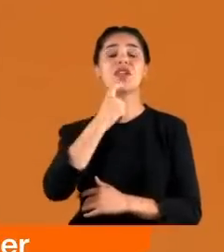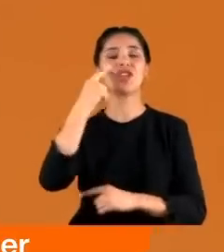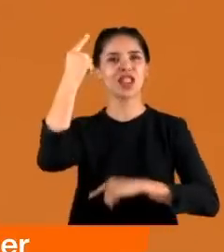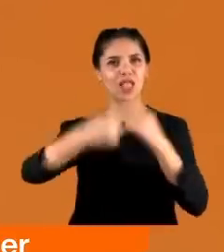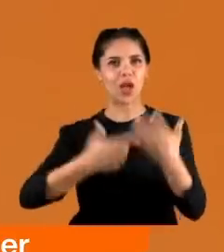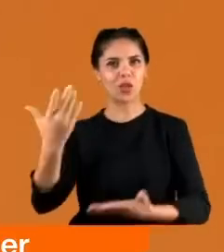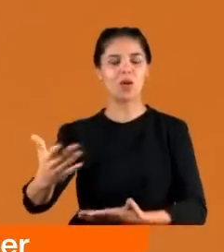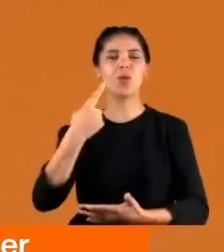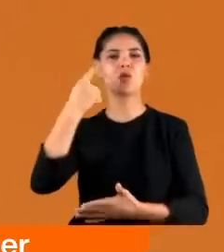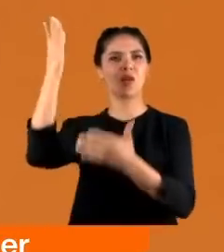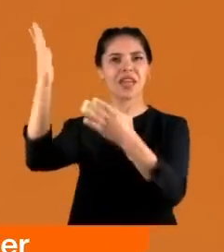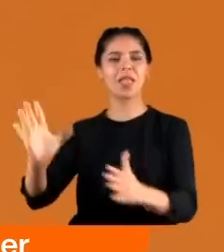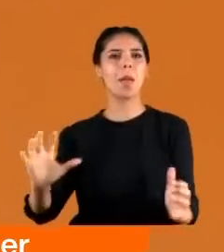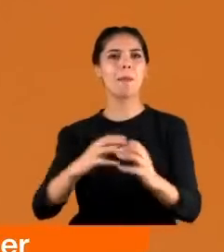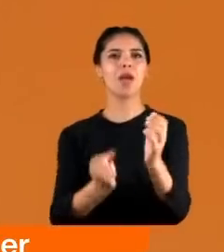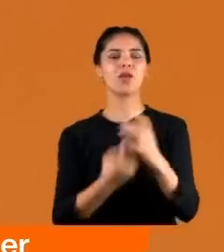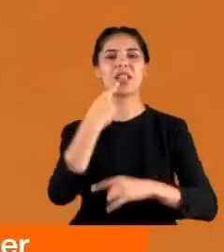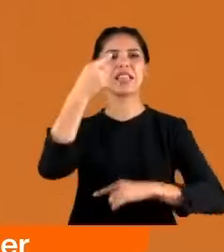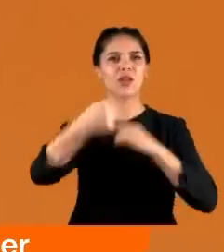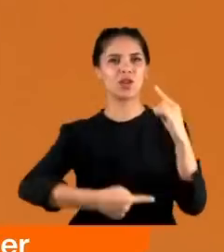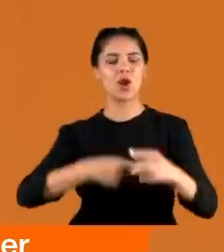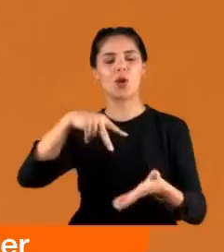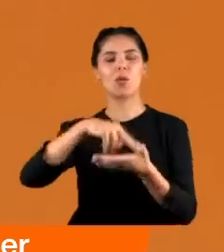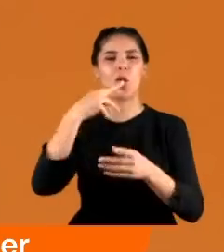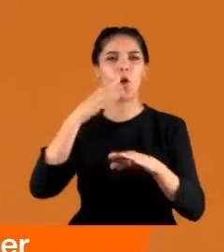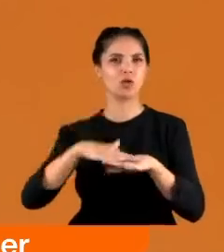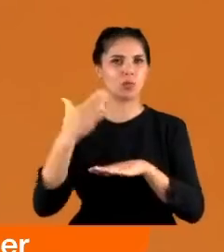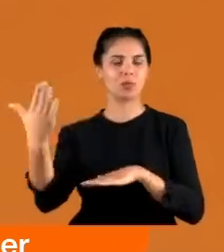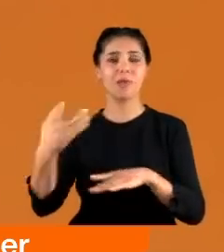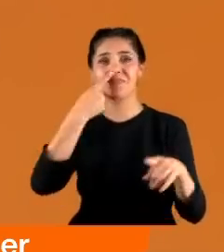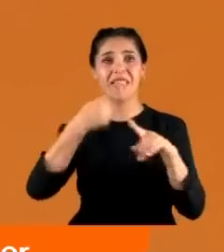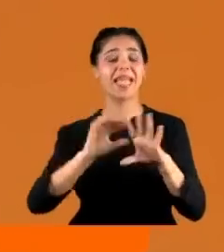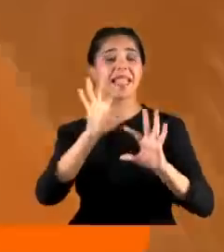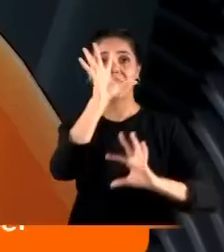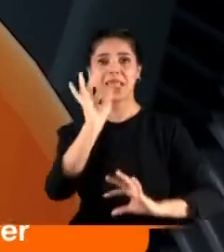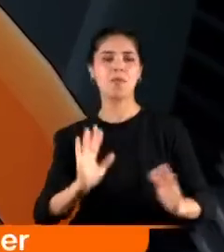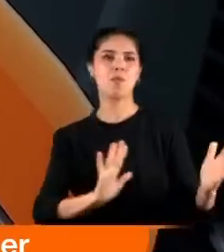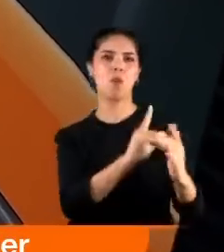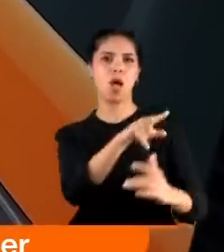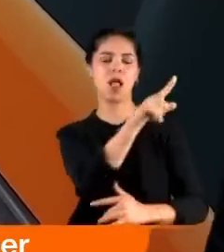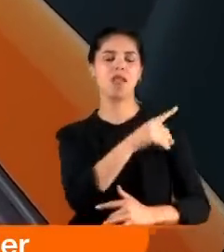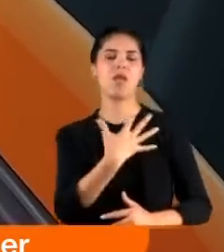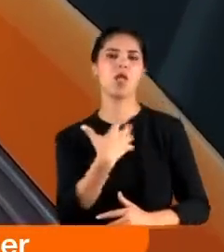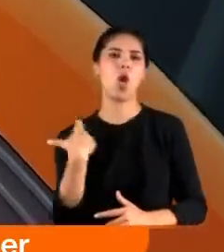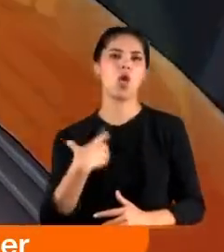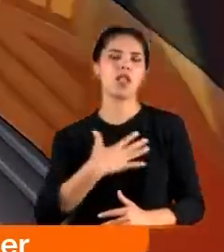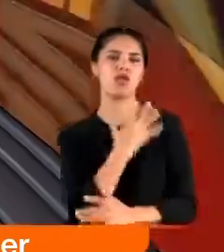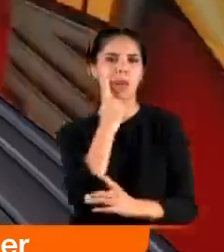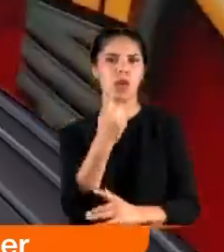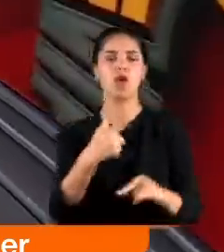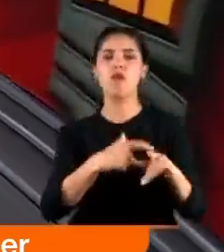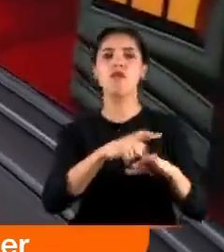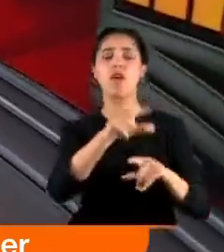günü. Cumhurbaşkanı Erdoğan partisinin kuruluş yıl dönümünde kürsüdeydi. Hedefinde muhalefet, özellikle CHP vardı.